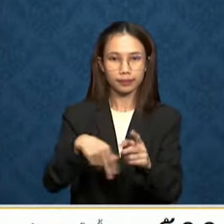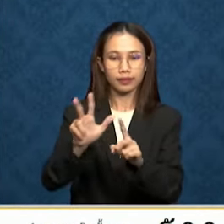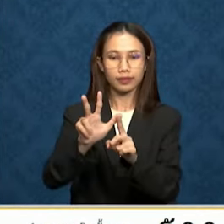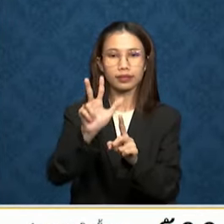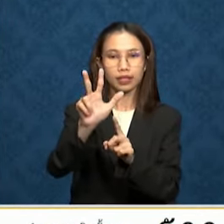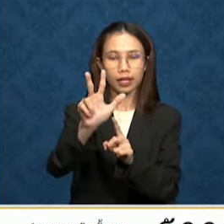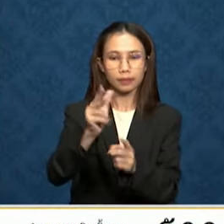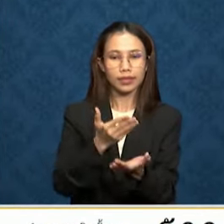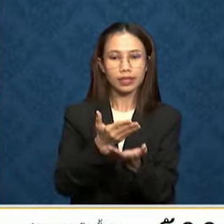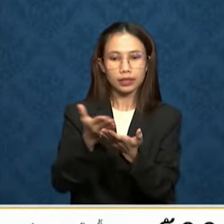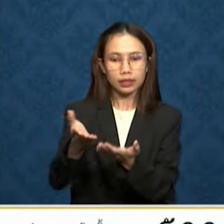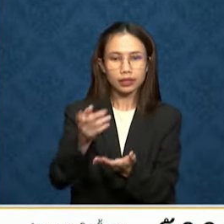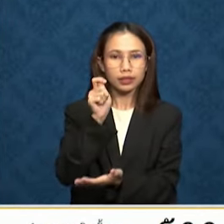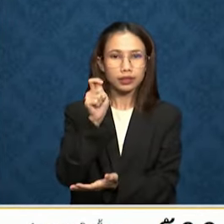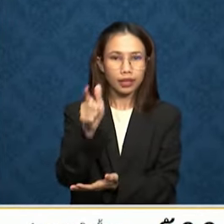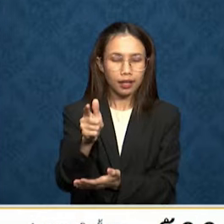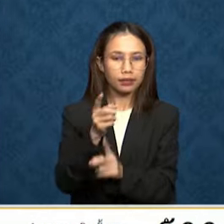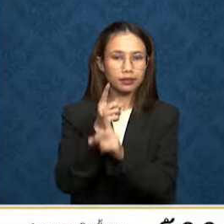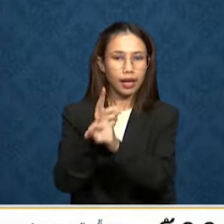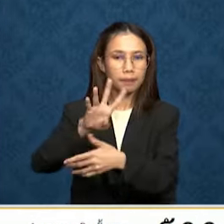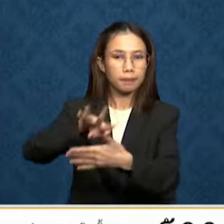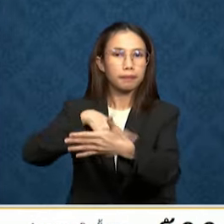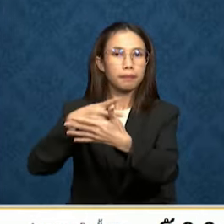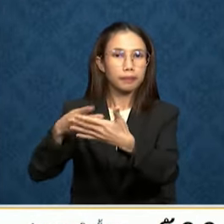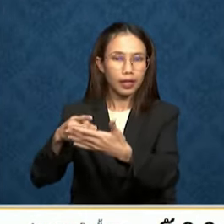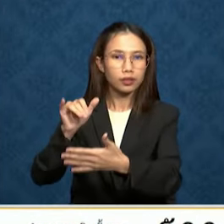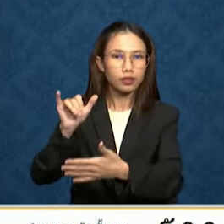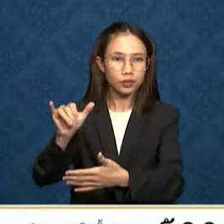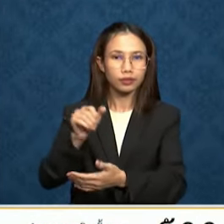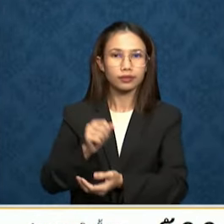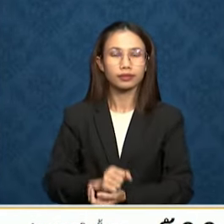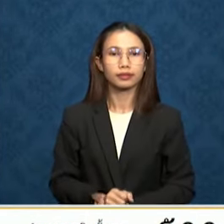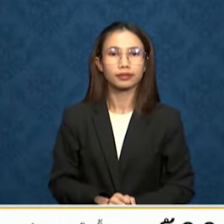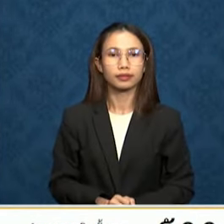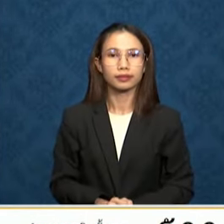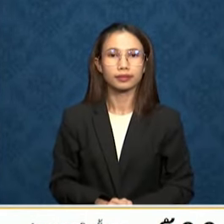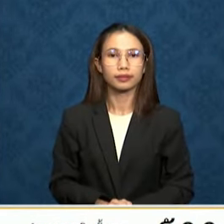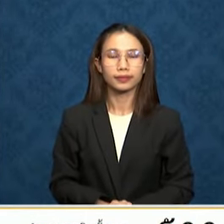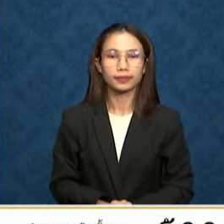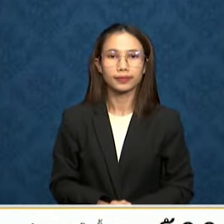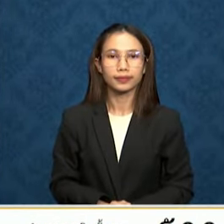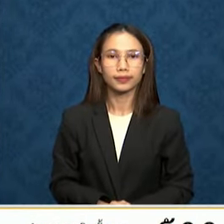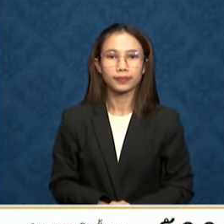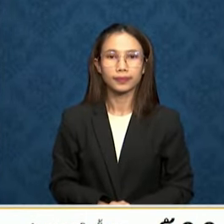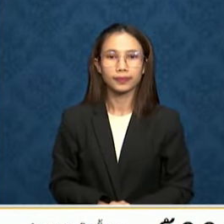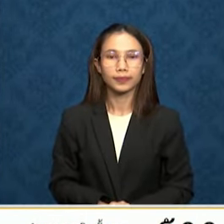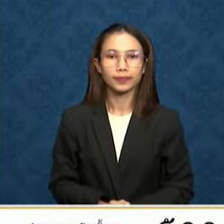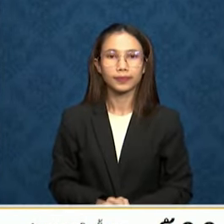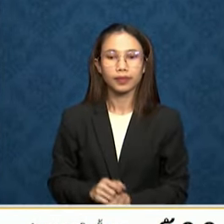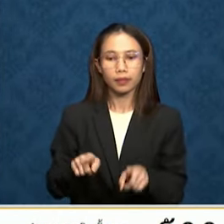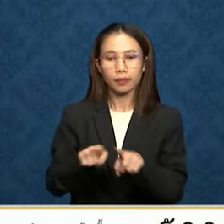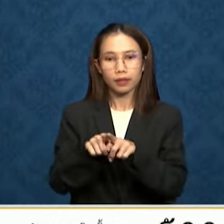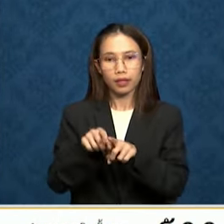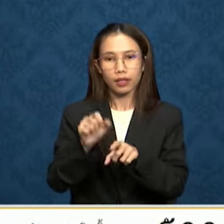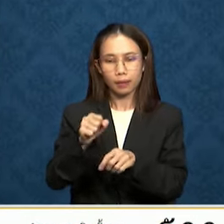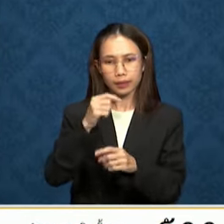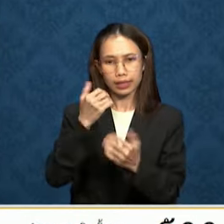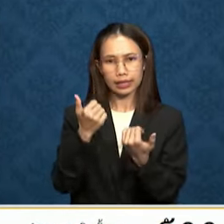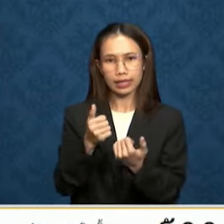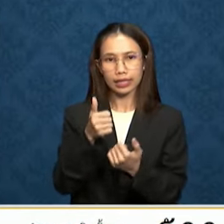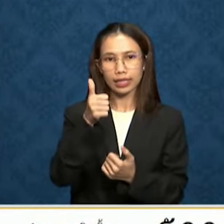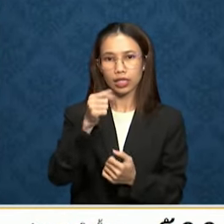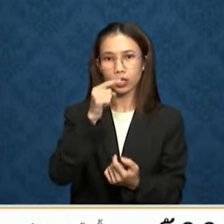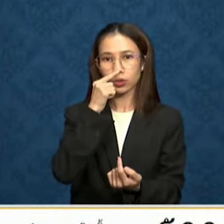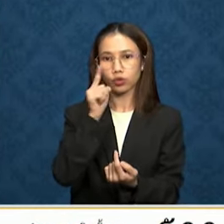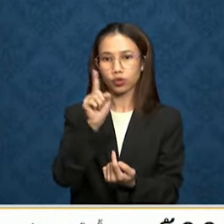จัดซื้อจัดจ้างแบบมียุทธศาสตร์ strategic procurementค่ะอันนี้นะคะท่านประธานมันจะดีมากๆเลยสำหรับประเทศเราเดี๋ยวดิฉัน